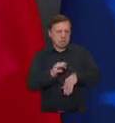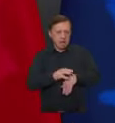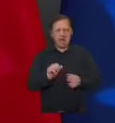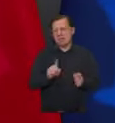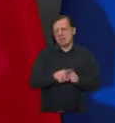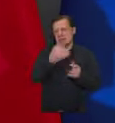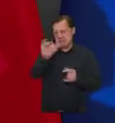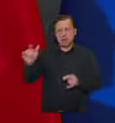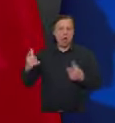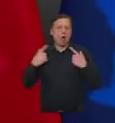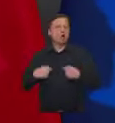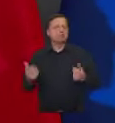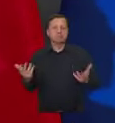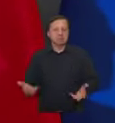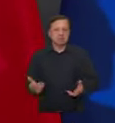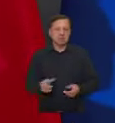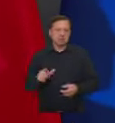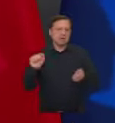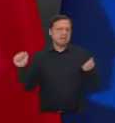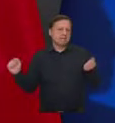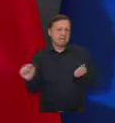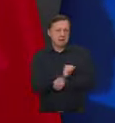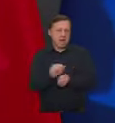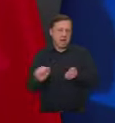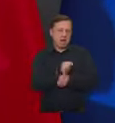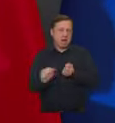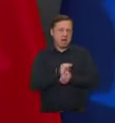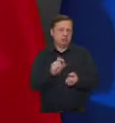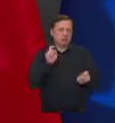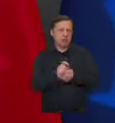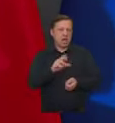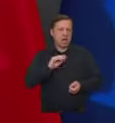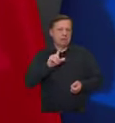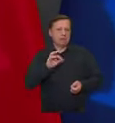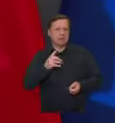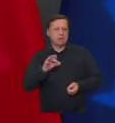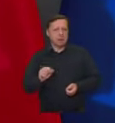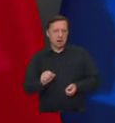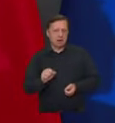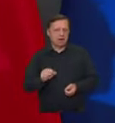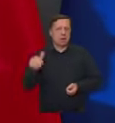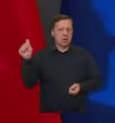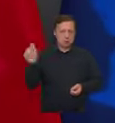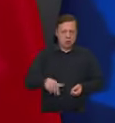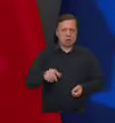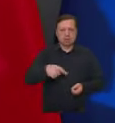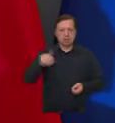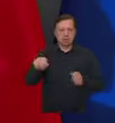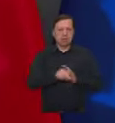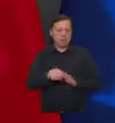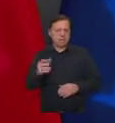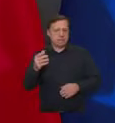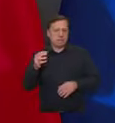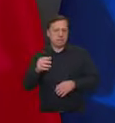innych osób, rolę w zwalczaniu epidemii. Można po prostu delegować kogoś do pracy na